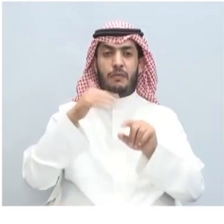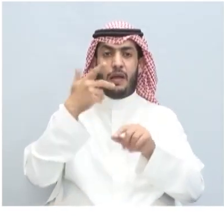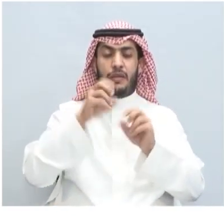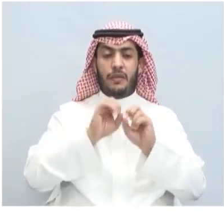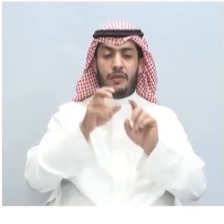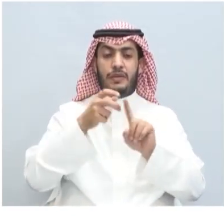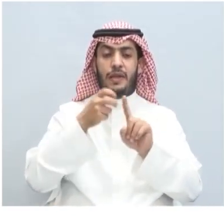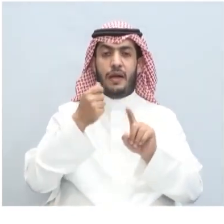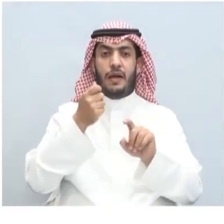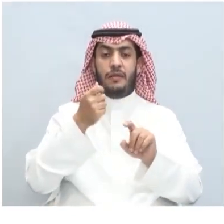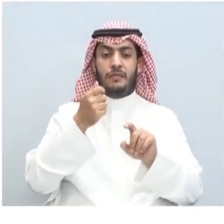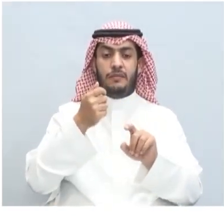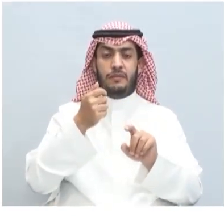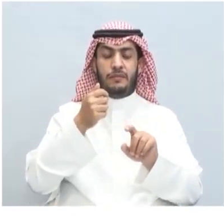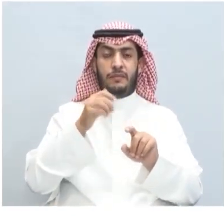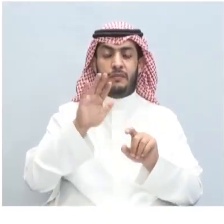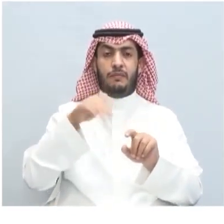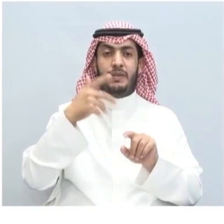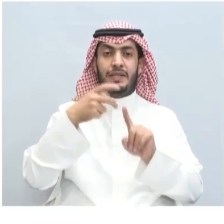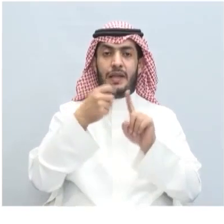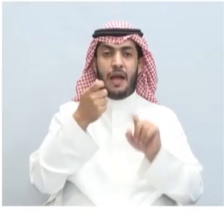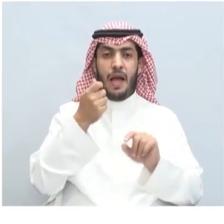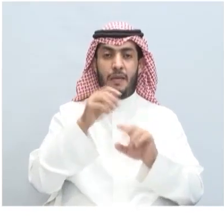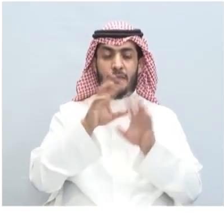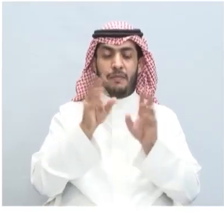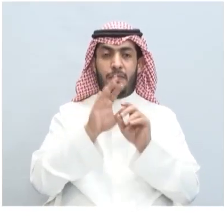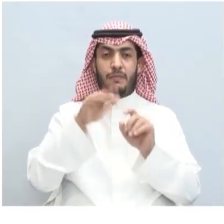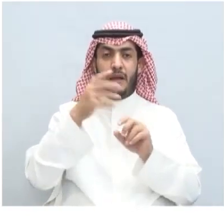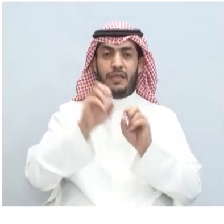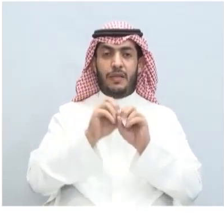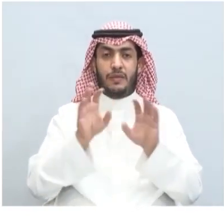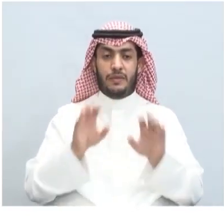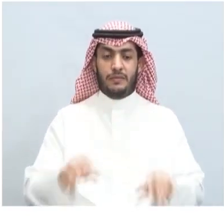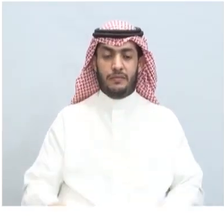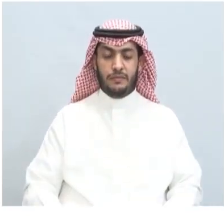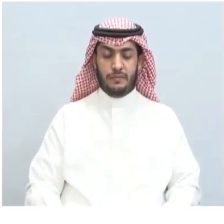التوزيعات السهميه اذا كم سيصبح سعر السهم بعد هذه